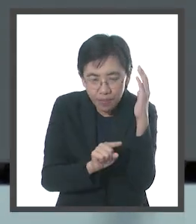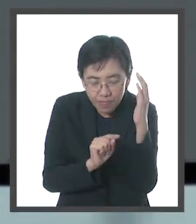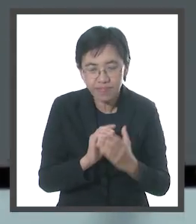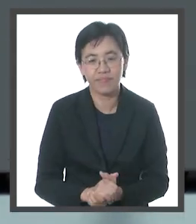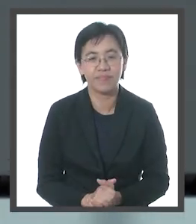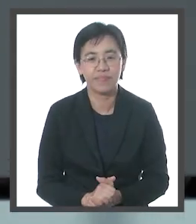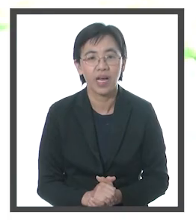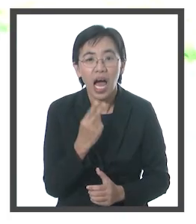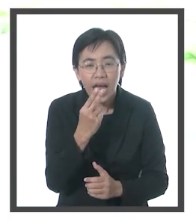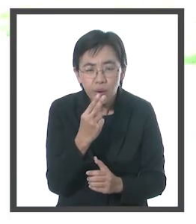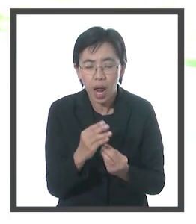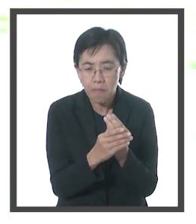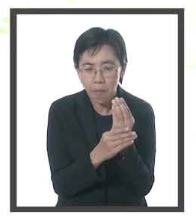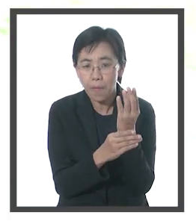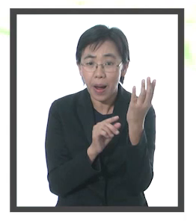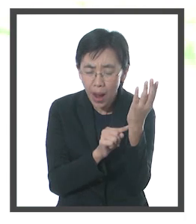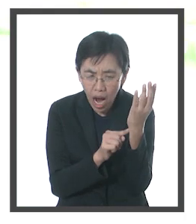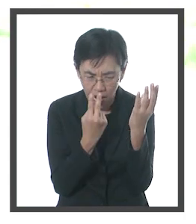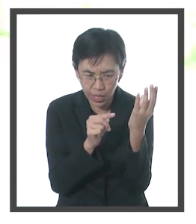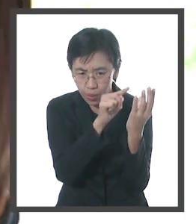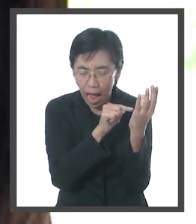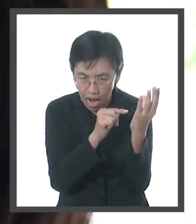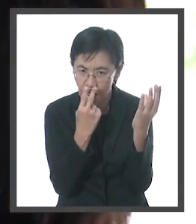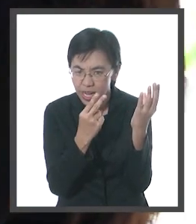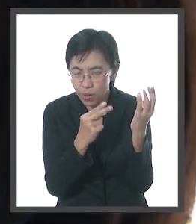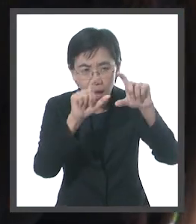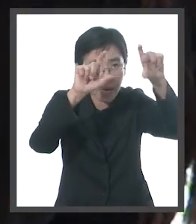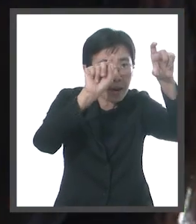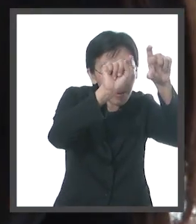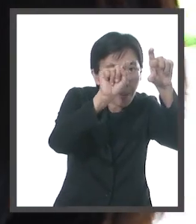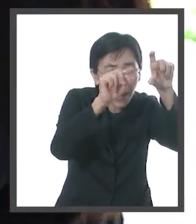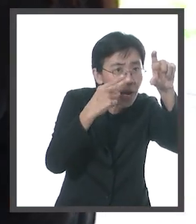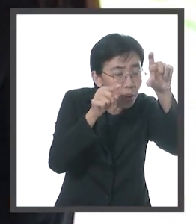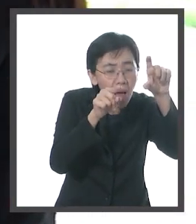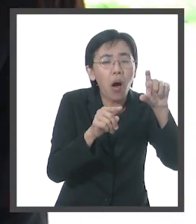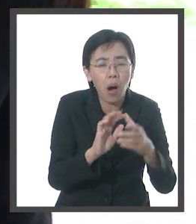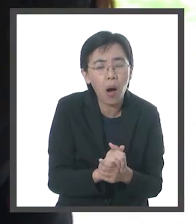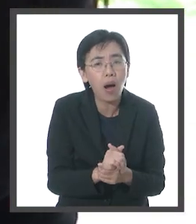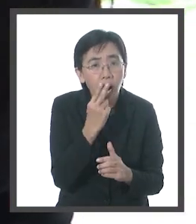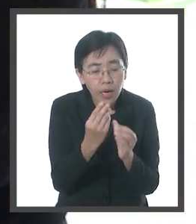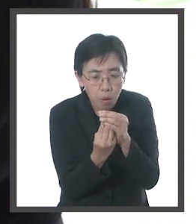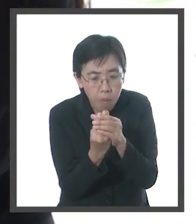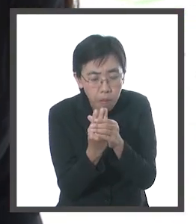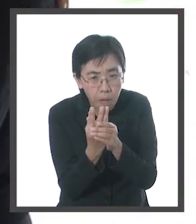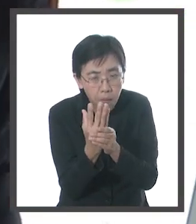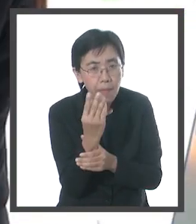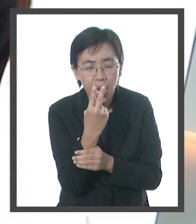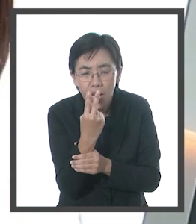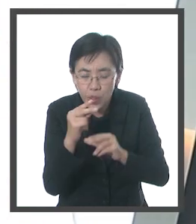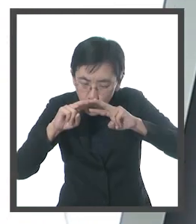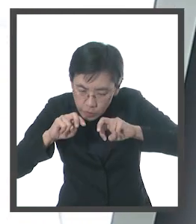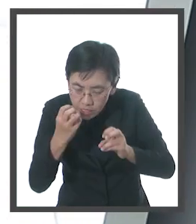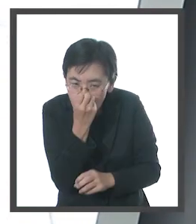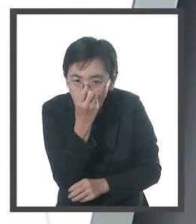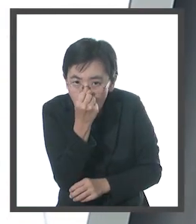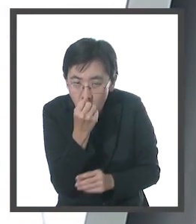วก็ดูสารอาหารต่างๆของเขาอะค่ะคอนโทรลดูว่าถ้าเราให้แบบนี้ปริมาณเท่านี้เนี่ยการเติบโตของเขาเป็นยังไงเพื่อเราจะได้ดู